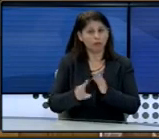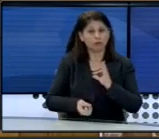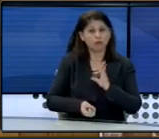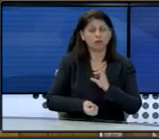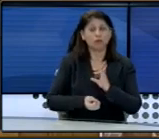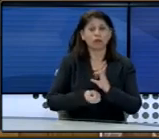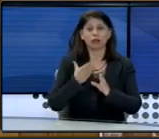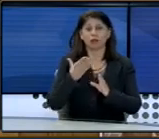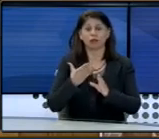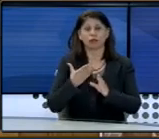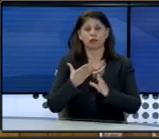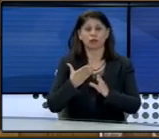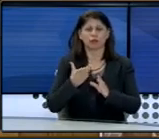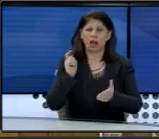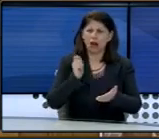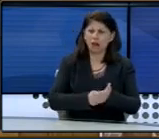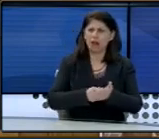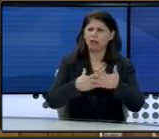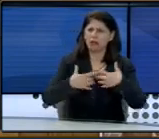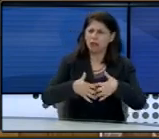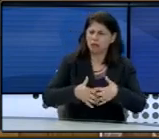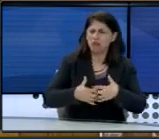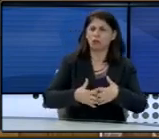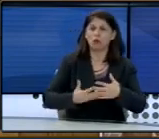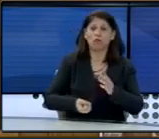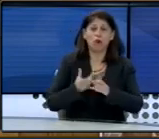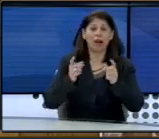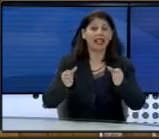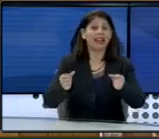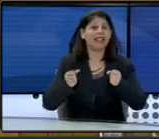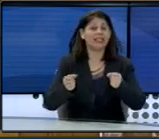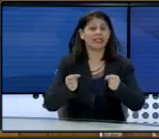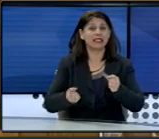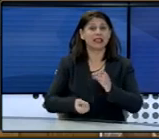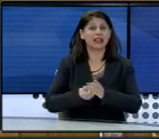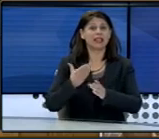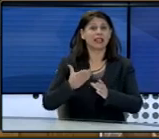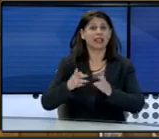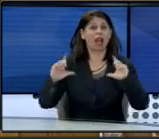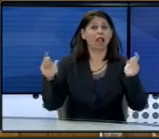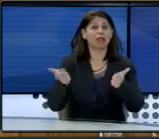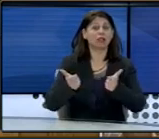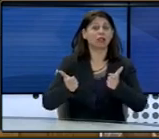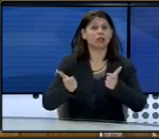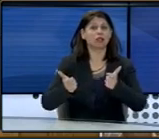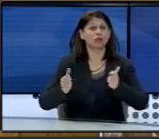νέες κούρσες εξοπλισμών, νέες κρίσεις και νέες εθνικιστικές εξάρσεις.